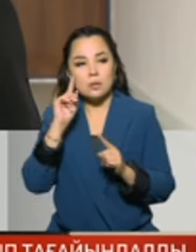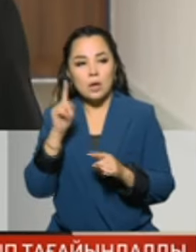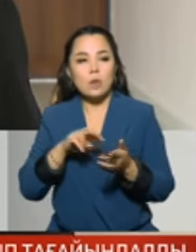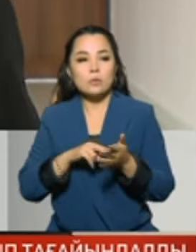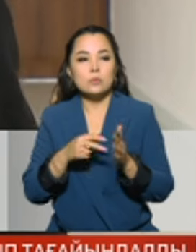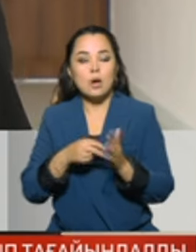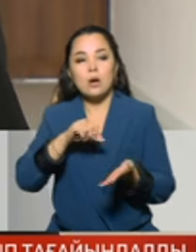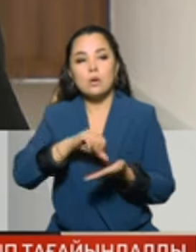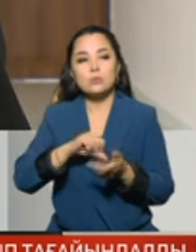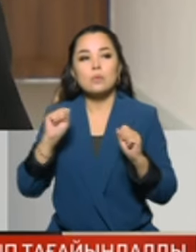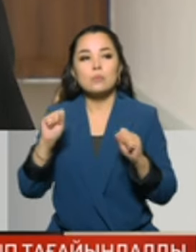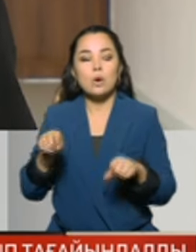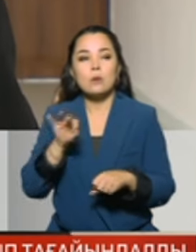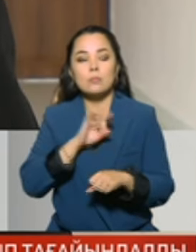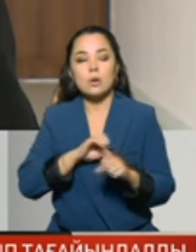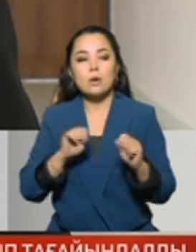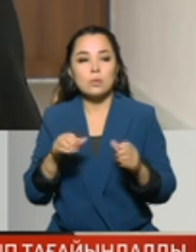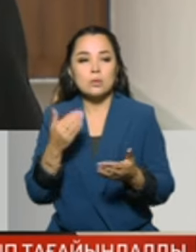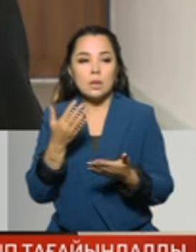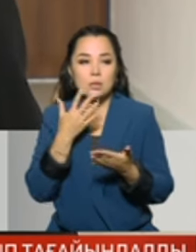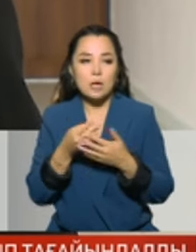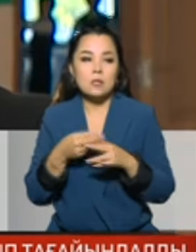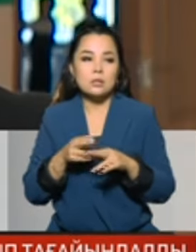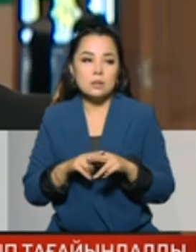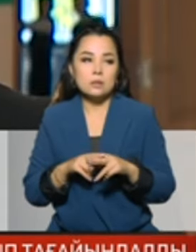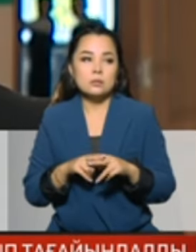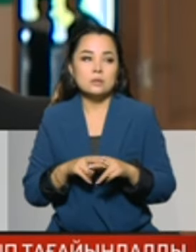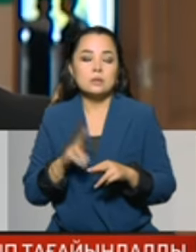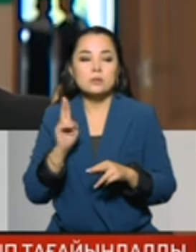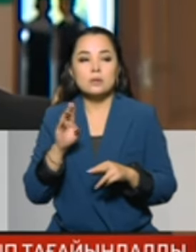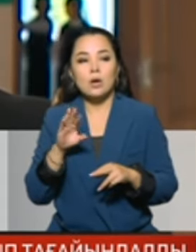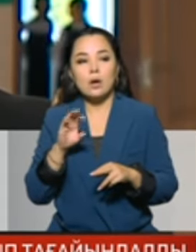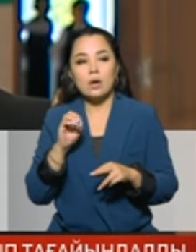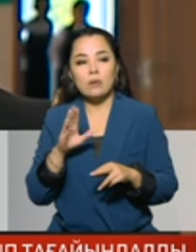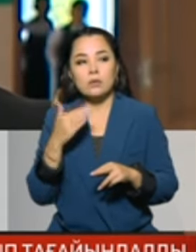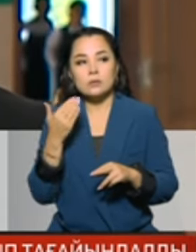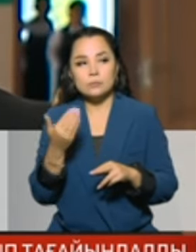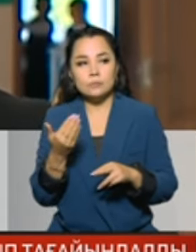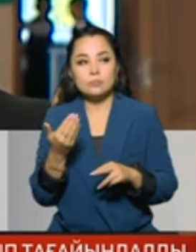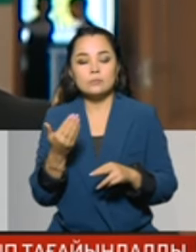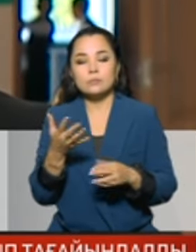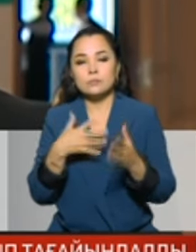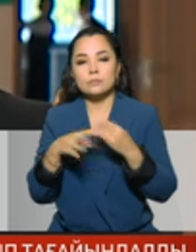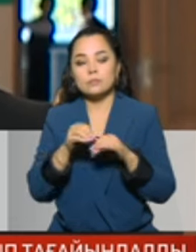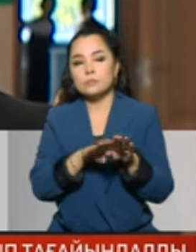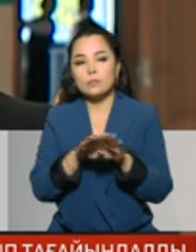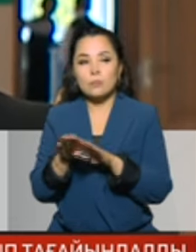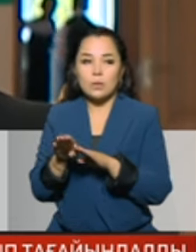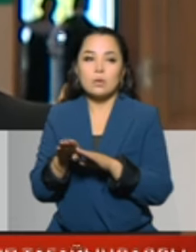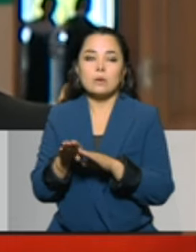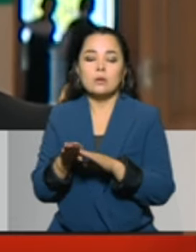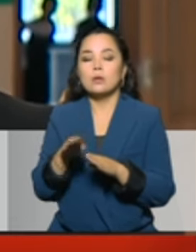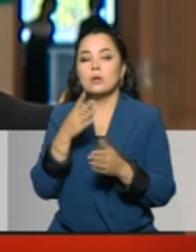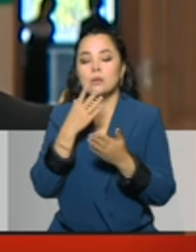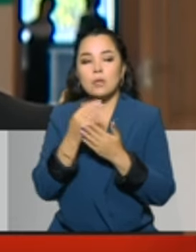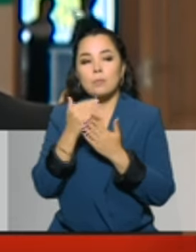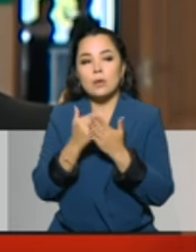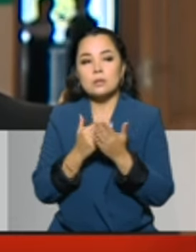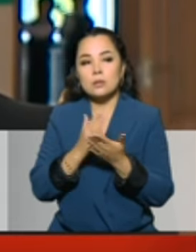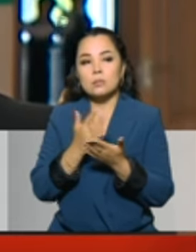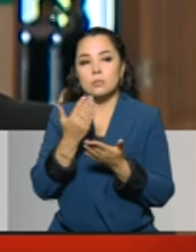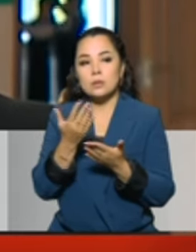жобаға қатысу мүмкіндігі пайда болып отыр. Бұл енді Қасым Жомарт Кемелұлының біртұтас бағдарламасы арқылы